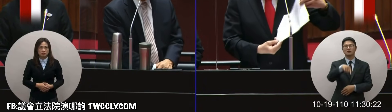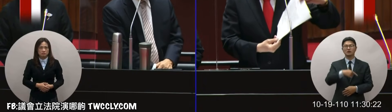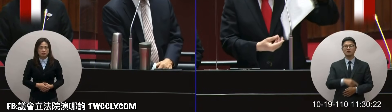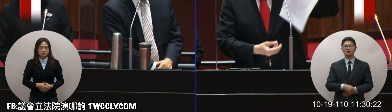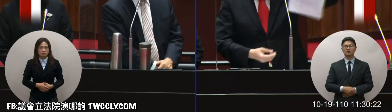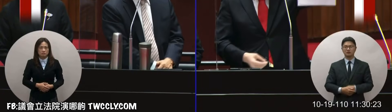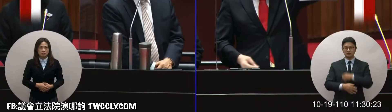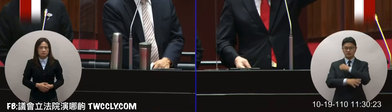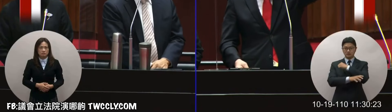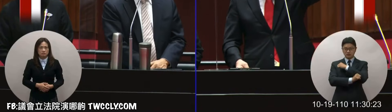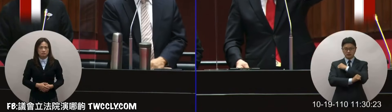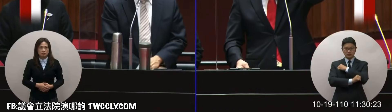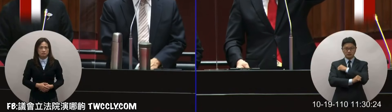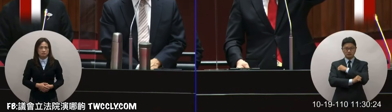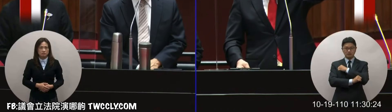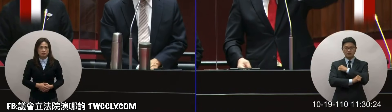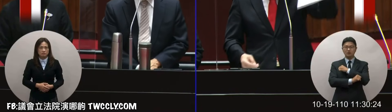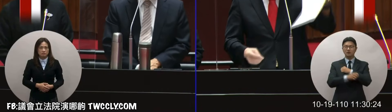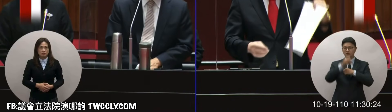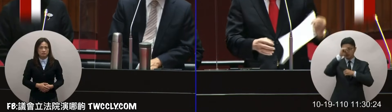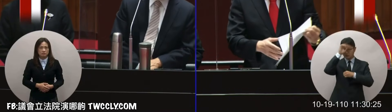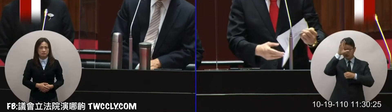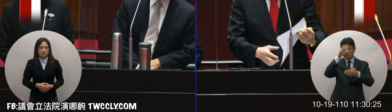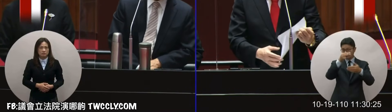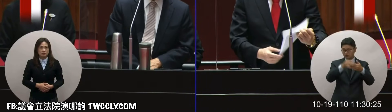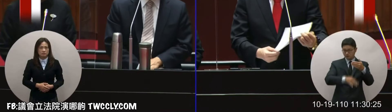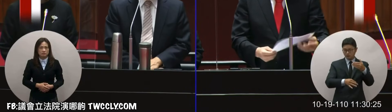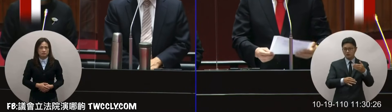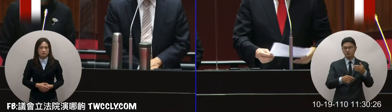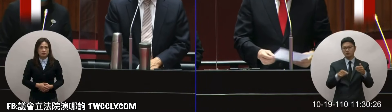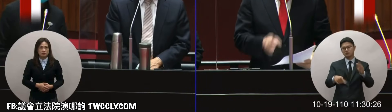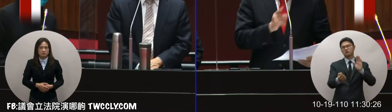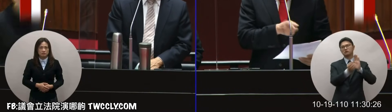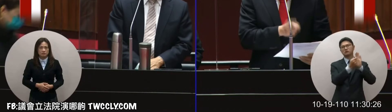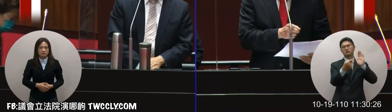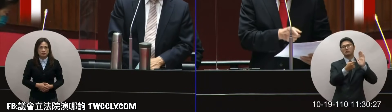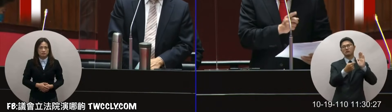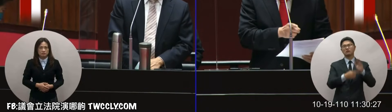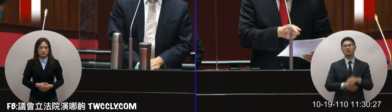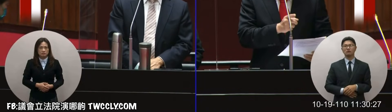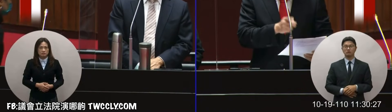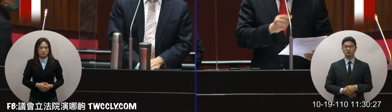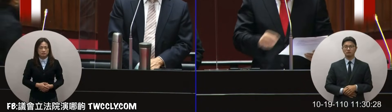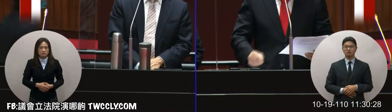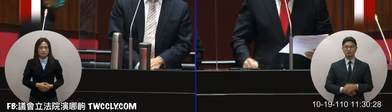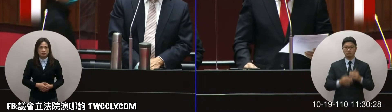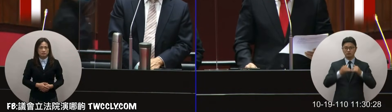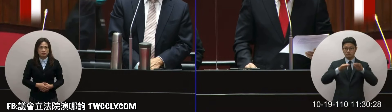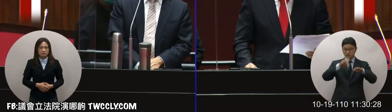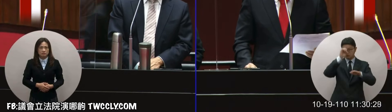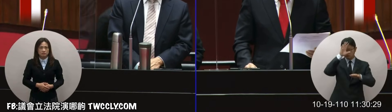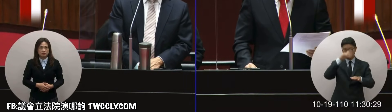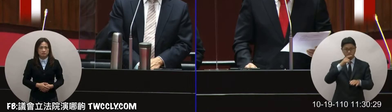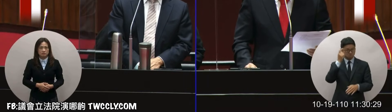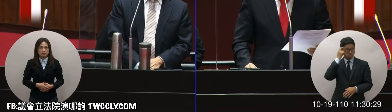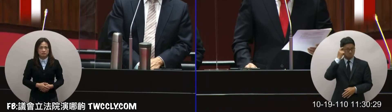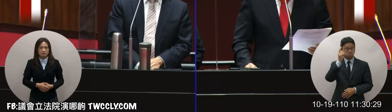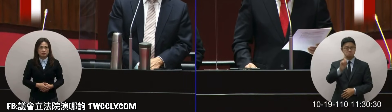基本党纲在这里，基本党纲，基本党纲，民进党我们的基本主张，